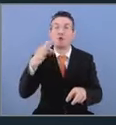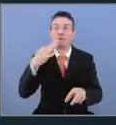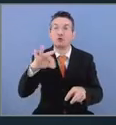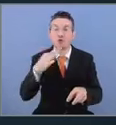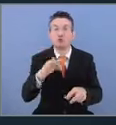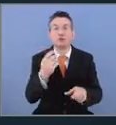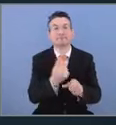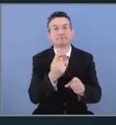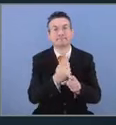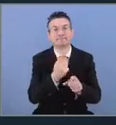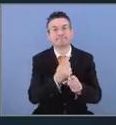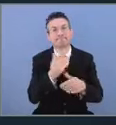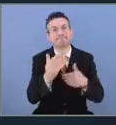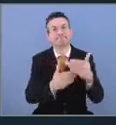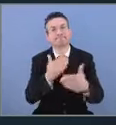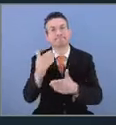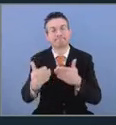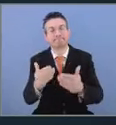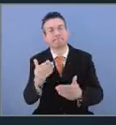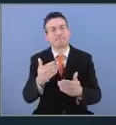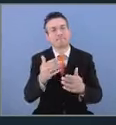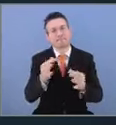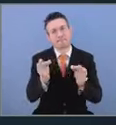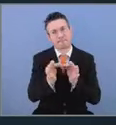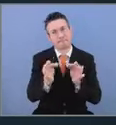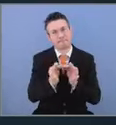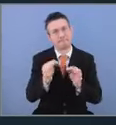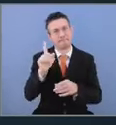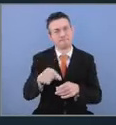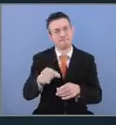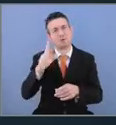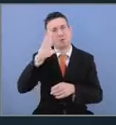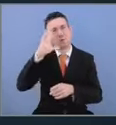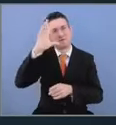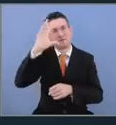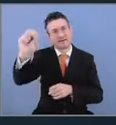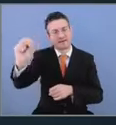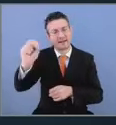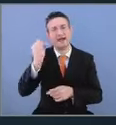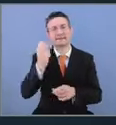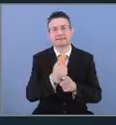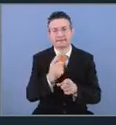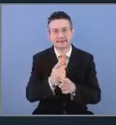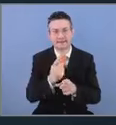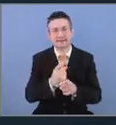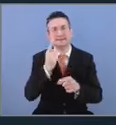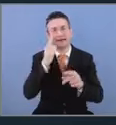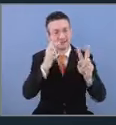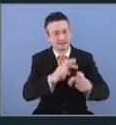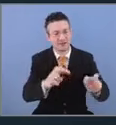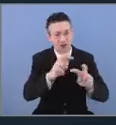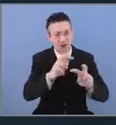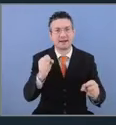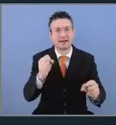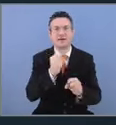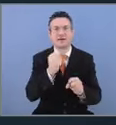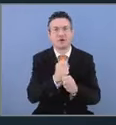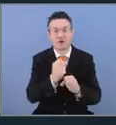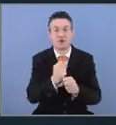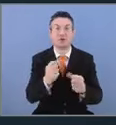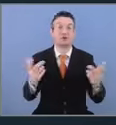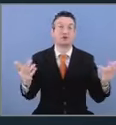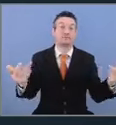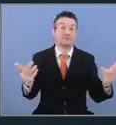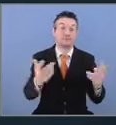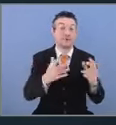che riduca, in accordo anche con il sistema universitario, dovremo lavorare sulla ricerca, cosa che non tutte le aziende prese singolarmente